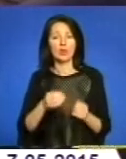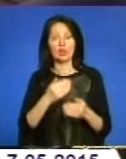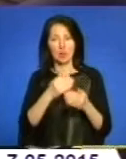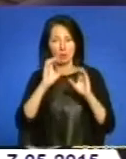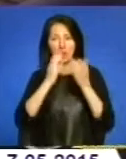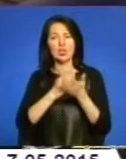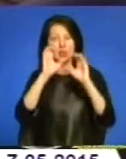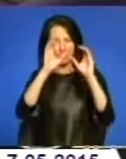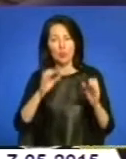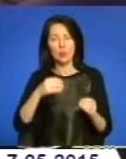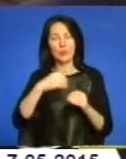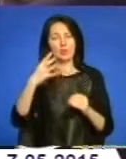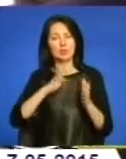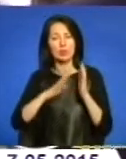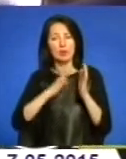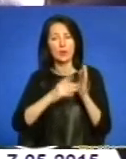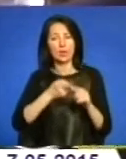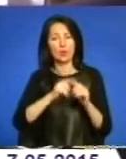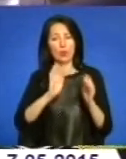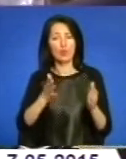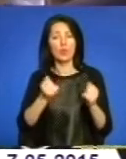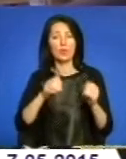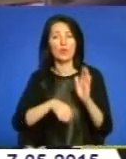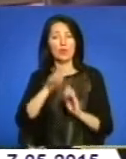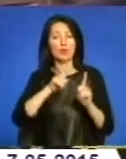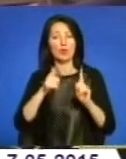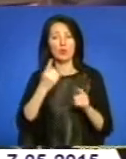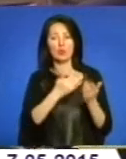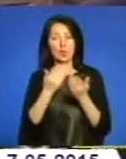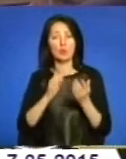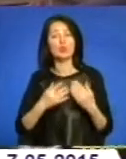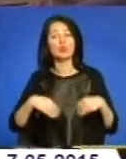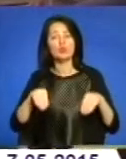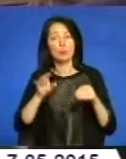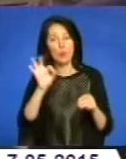який був прийнятий Верховною Радою в першому читанні. Це про створення сімейних ферм